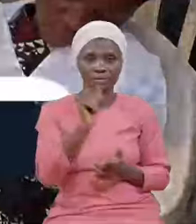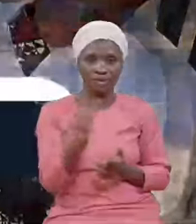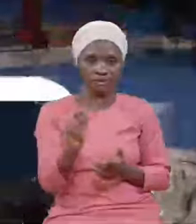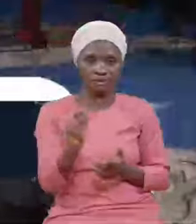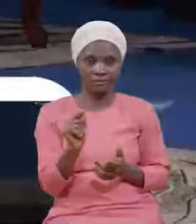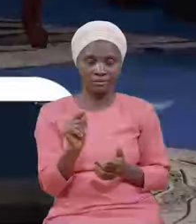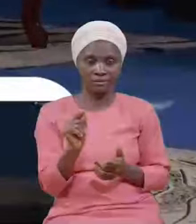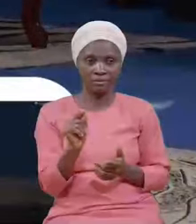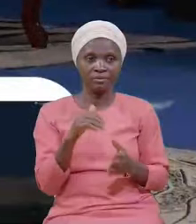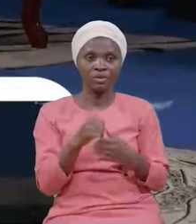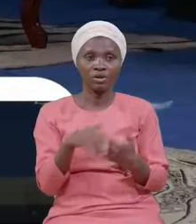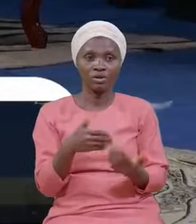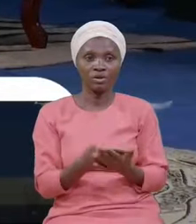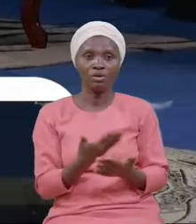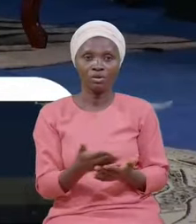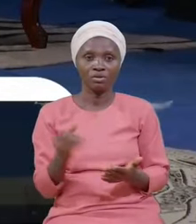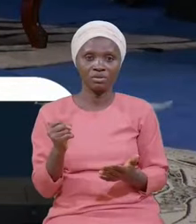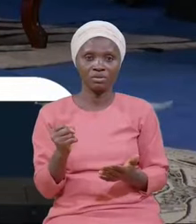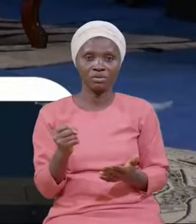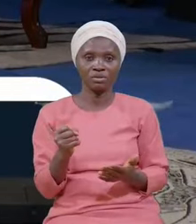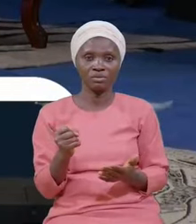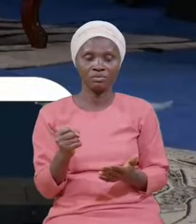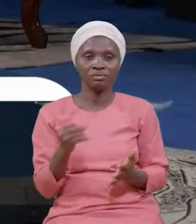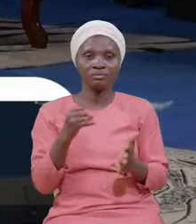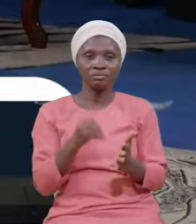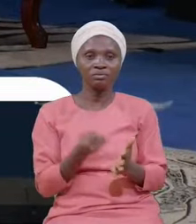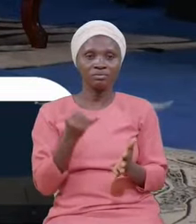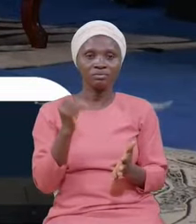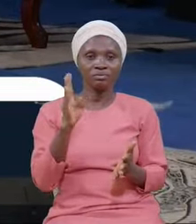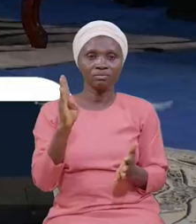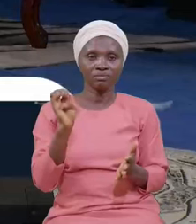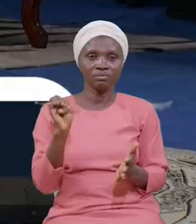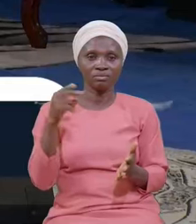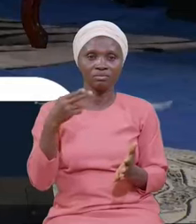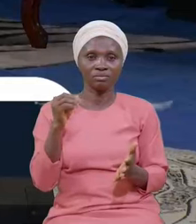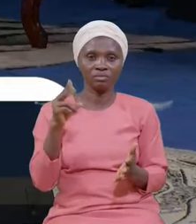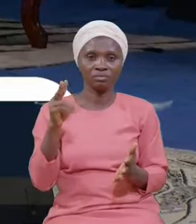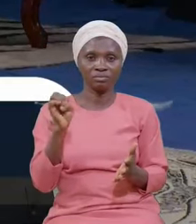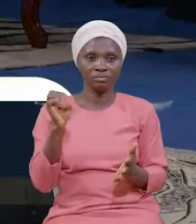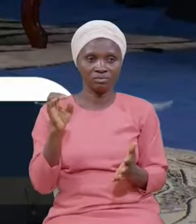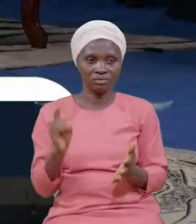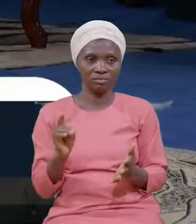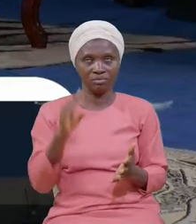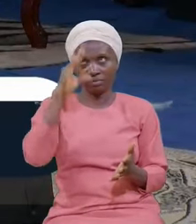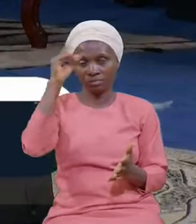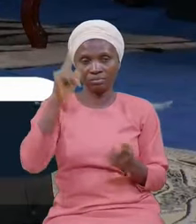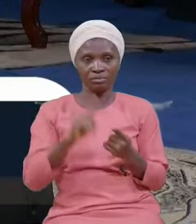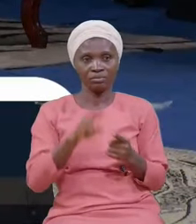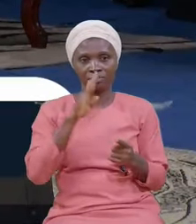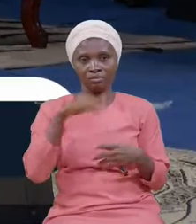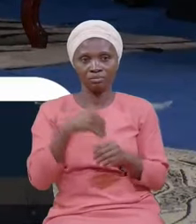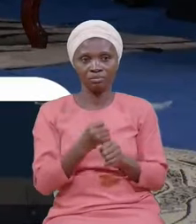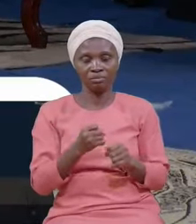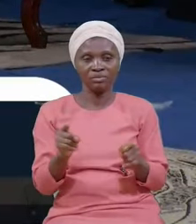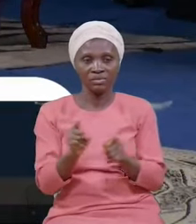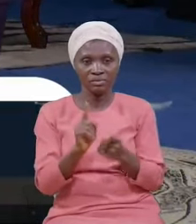En conséquence, il a dû être rendu semblable en toutes choses à ses